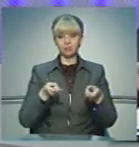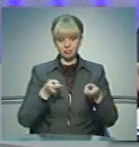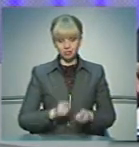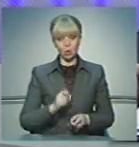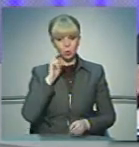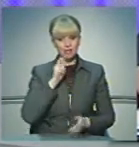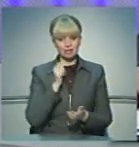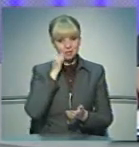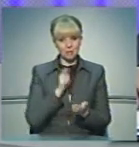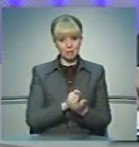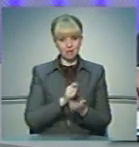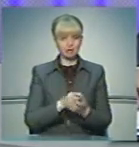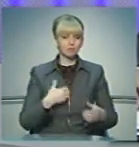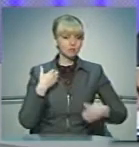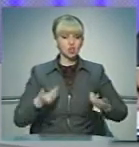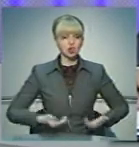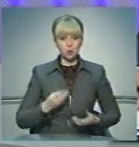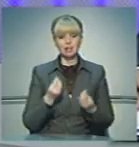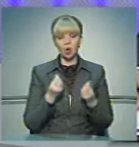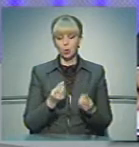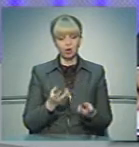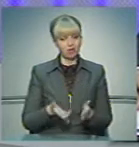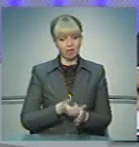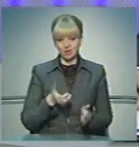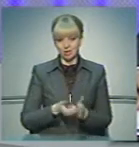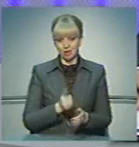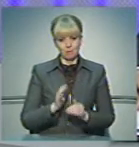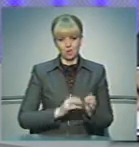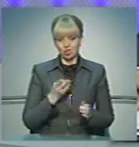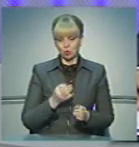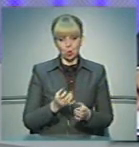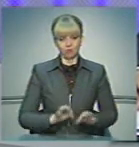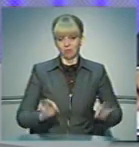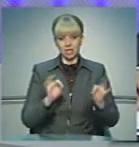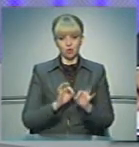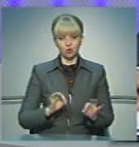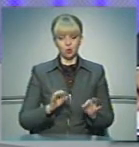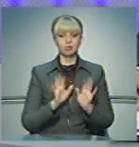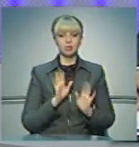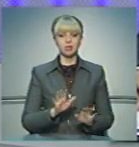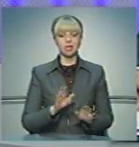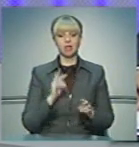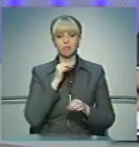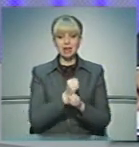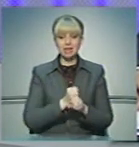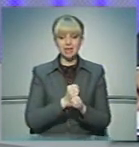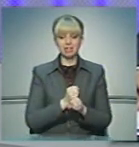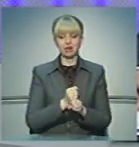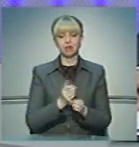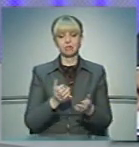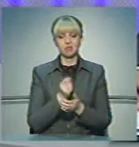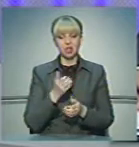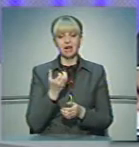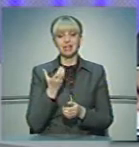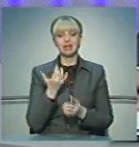українських пенсіонерів. Бідкаються, живуть на гроші, яких не вистачає практично ні на що. Лишень ліки обходяться для них в